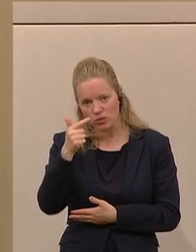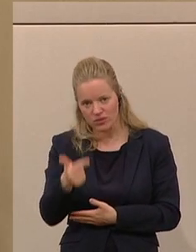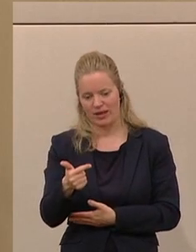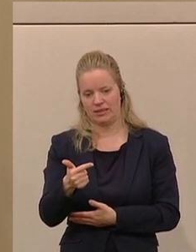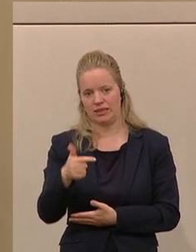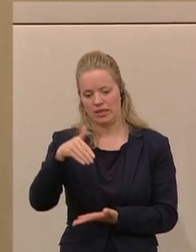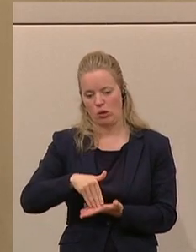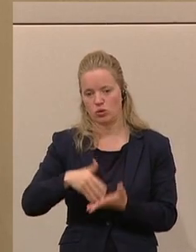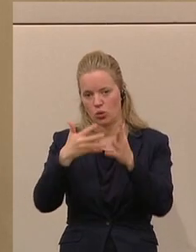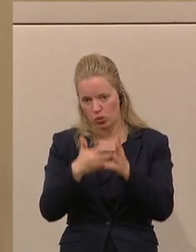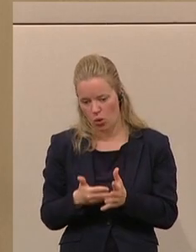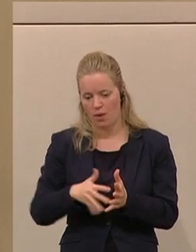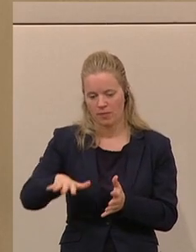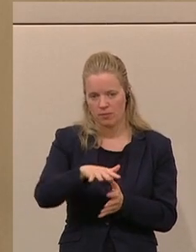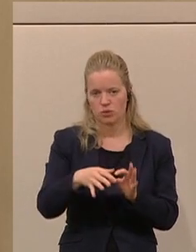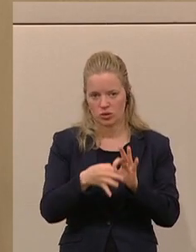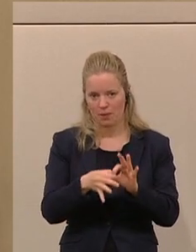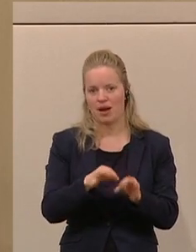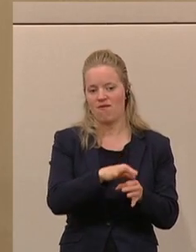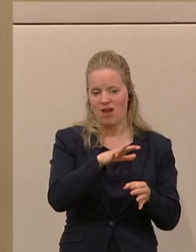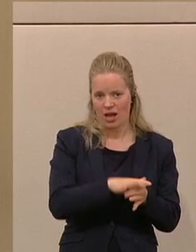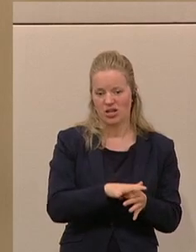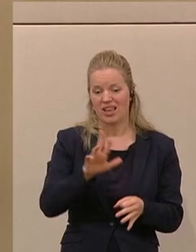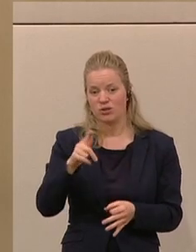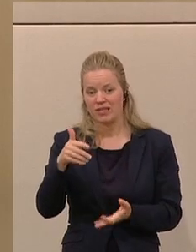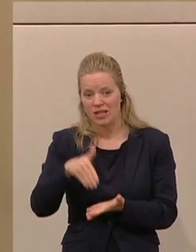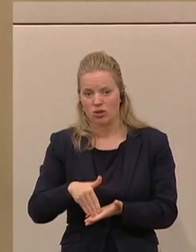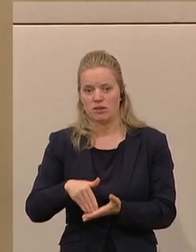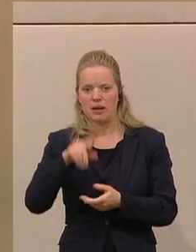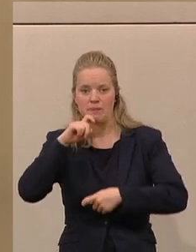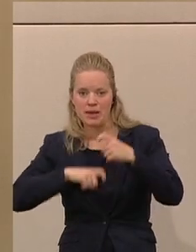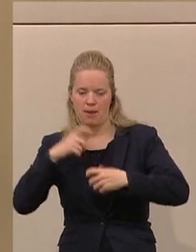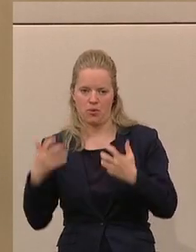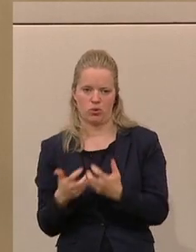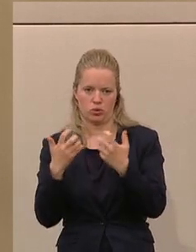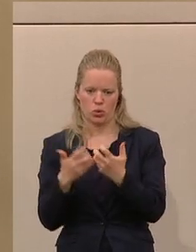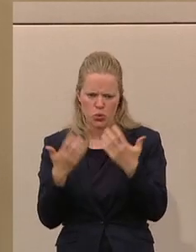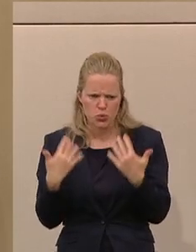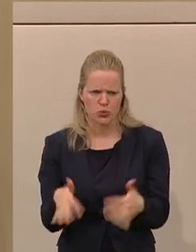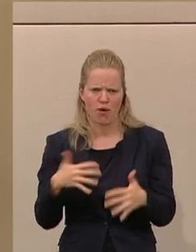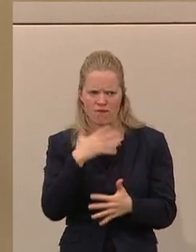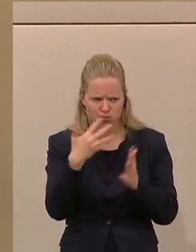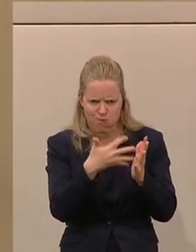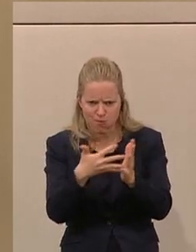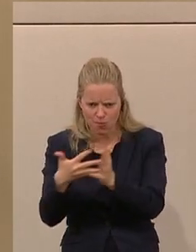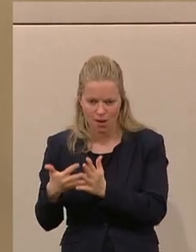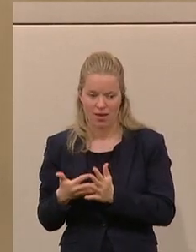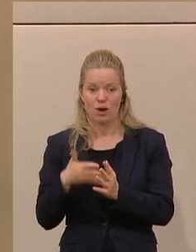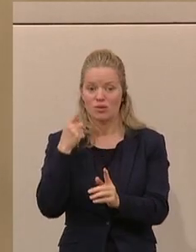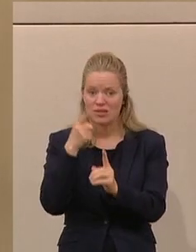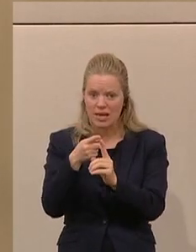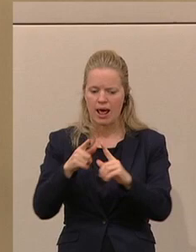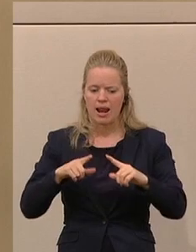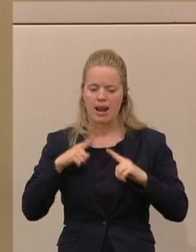der Fleischproduktion und 3.000 bei der Milchproduktion. Das sind ja schon Ziffern. Und da geht es auch bitte um die